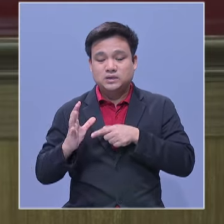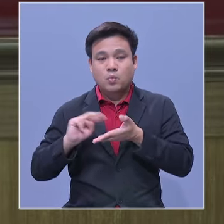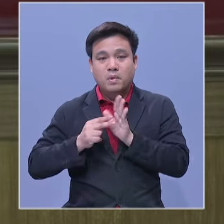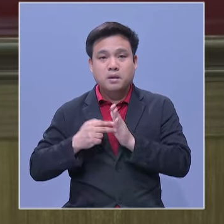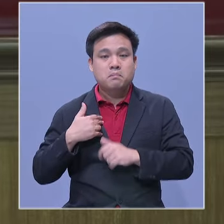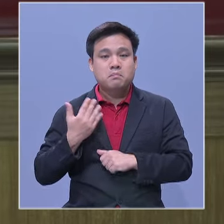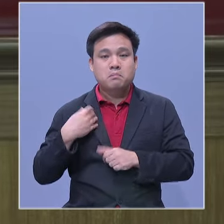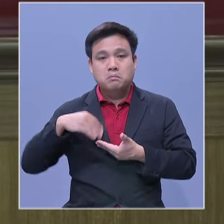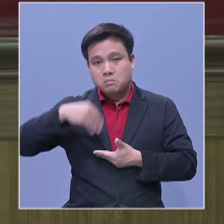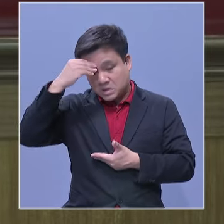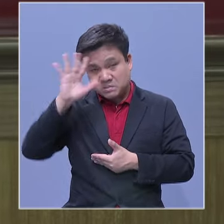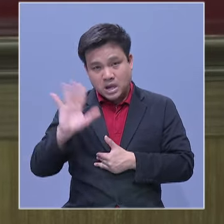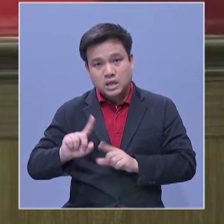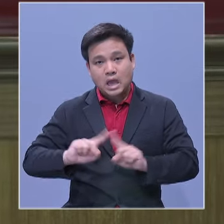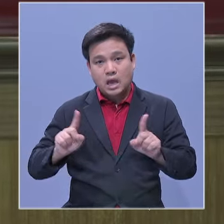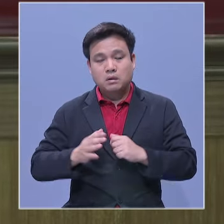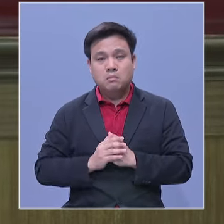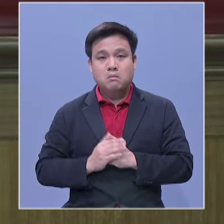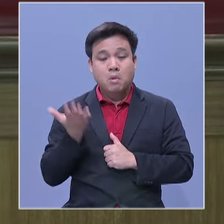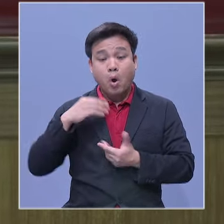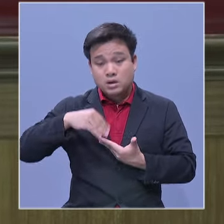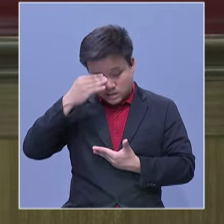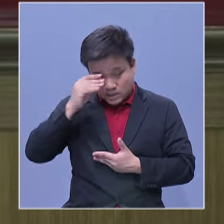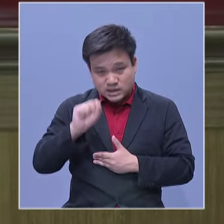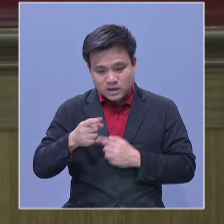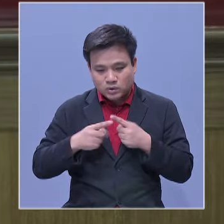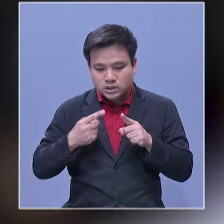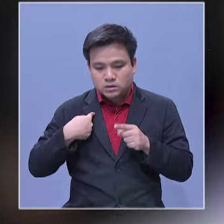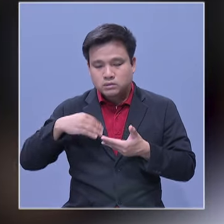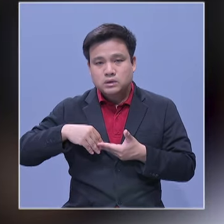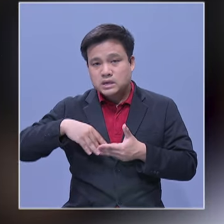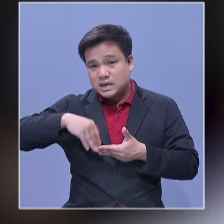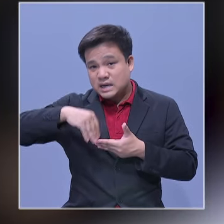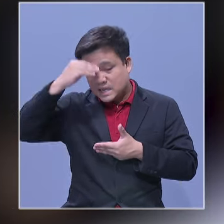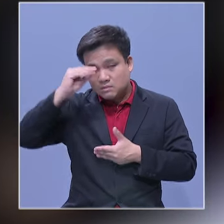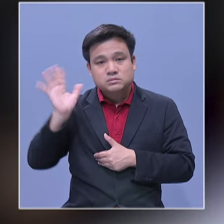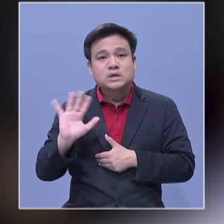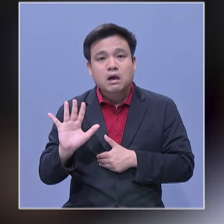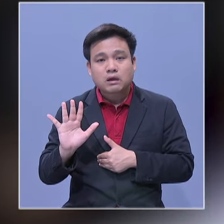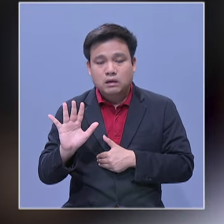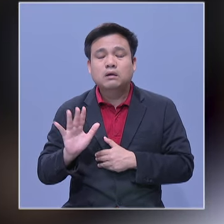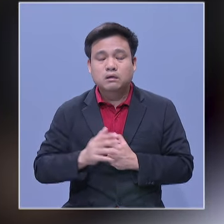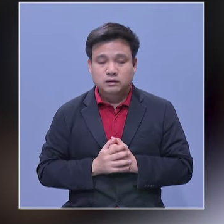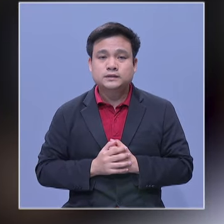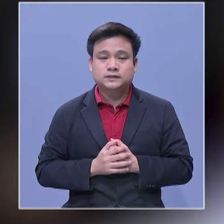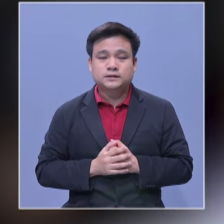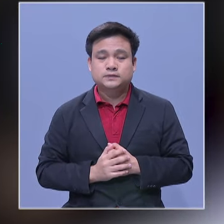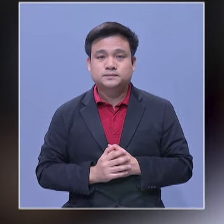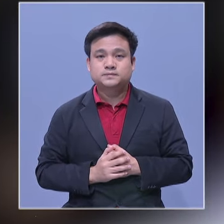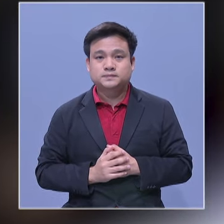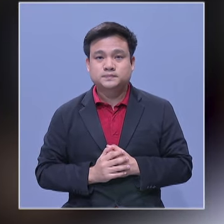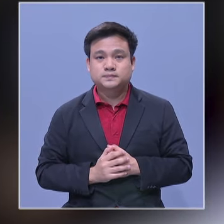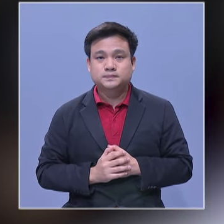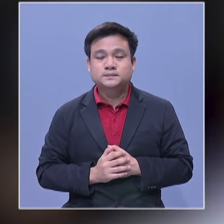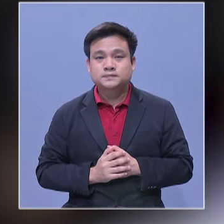ไปแล้วนะครับ ของสถาบันที่มีปัญหากัน ครับ ค่ะก็ยืนยันนะคะว่าเป็นอดีต